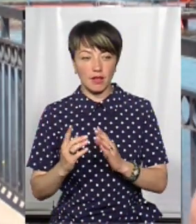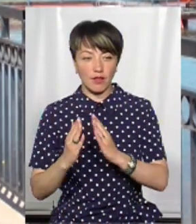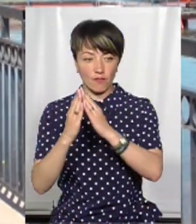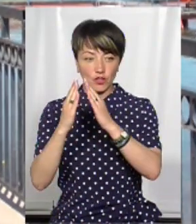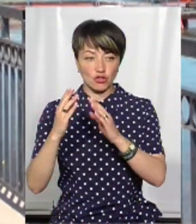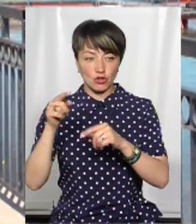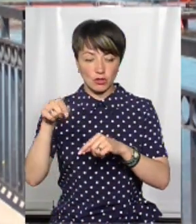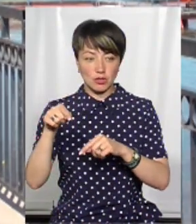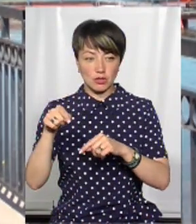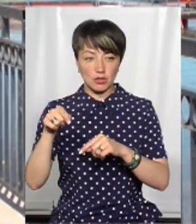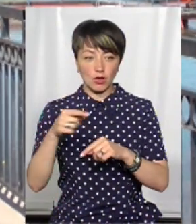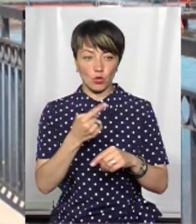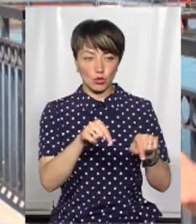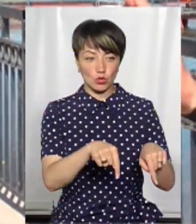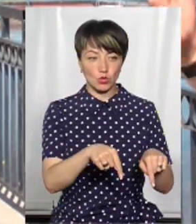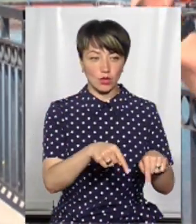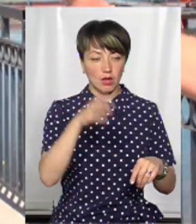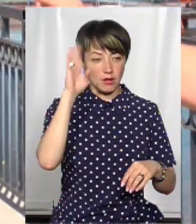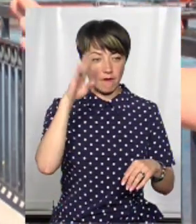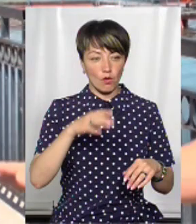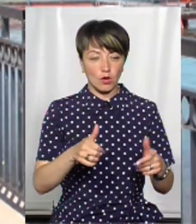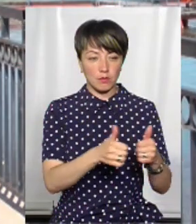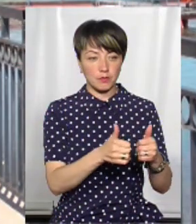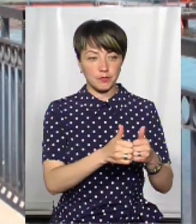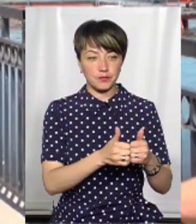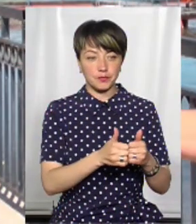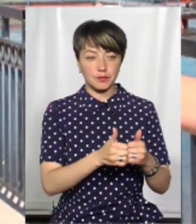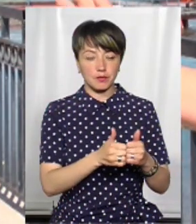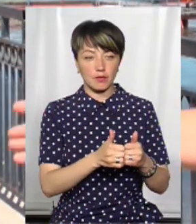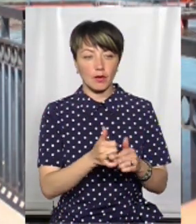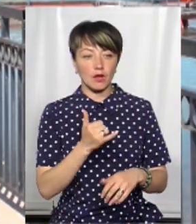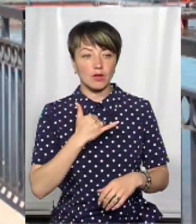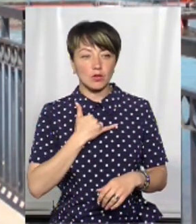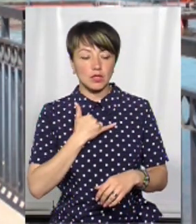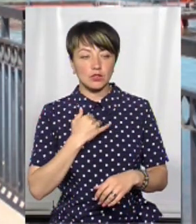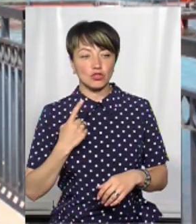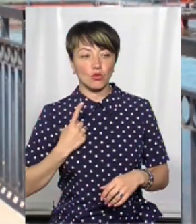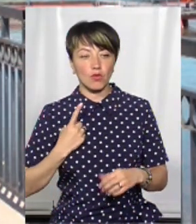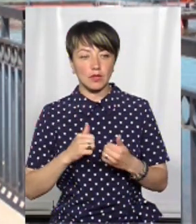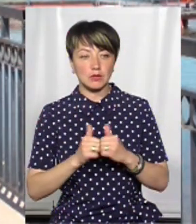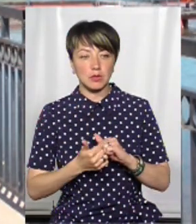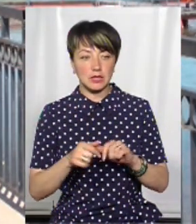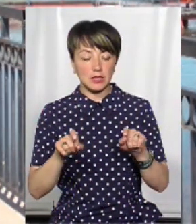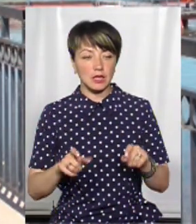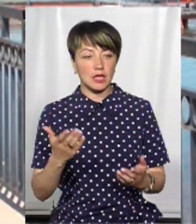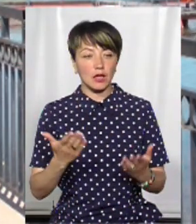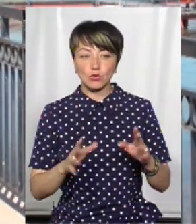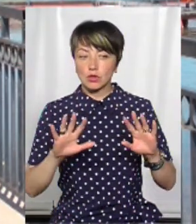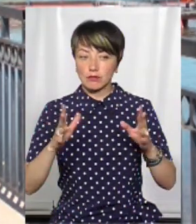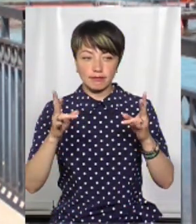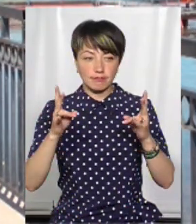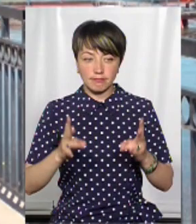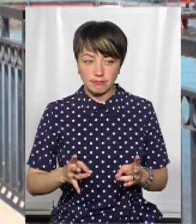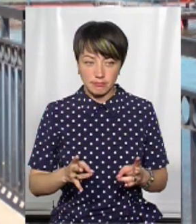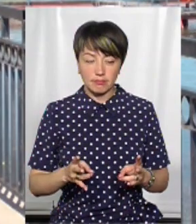воді. А тобто один на пляжі, другий на вишці. І в нас тут чергова зміна сидить. Якщо, не дай Боже, щось